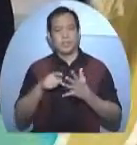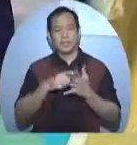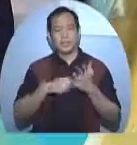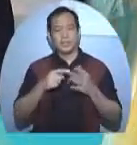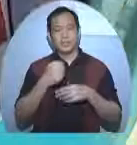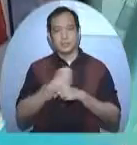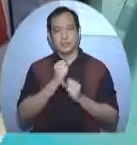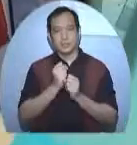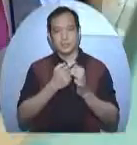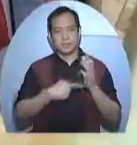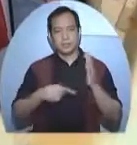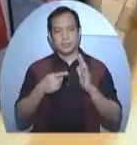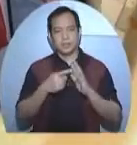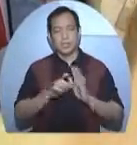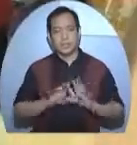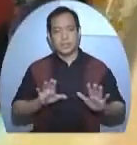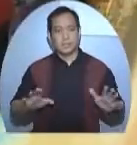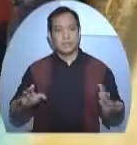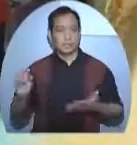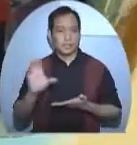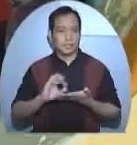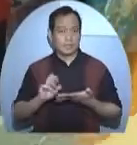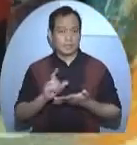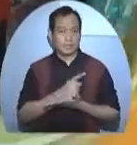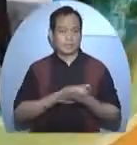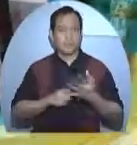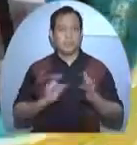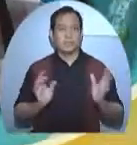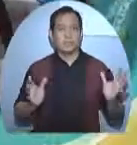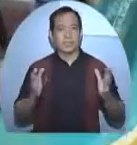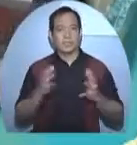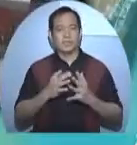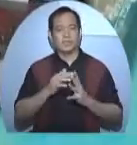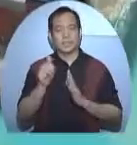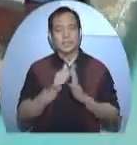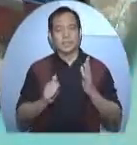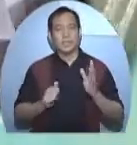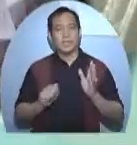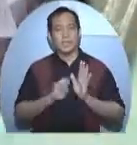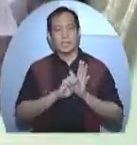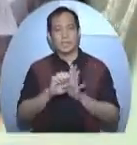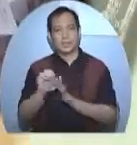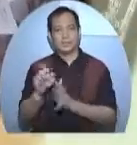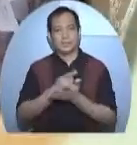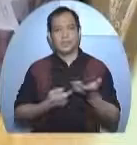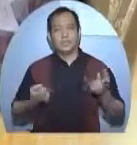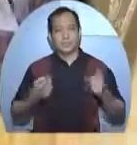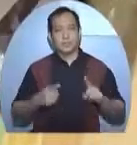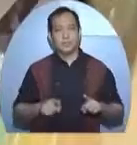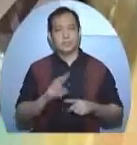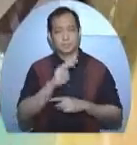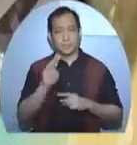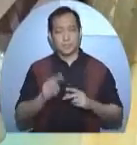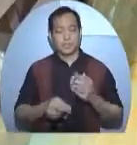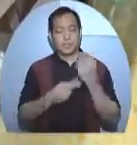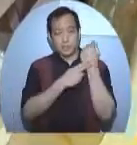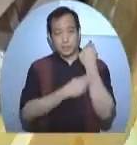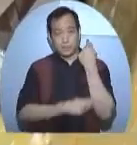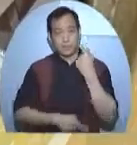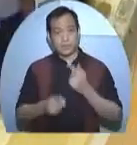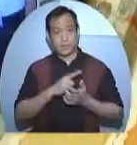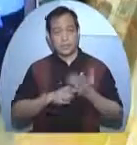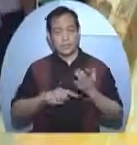ating BK members ay inipon para sa isang art exhibit na tinawag na Buhay na Makulay na ginanap sa Manila